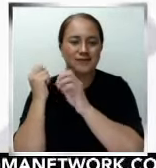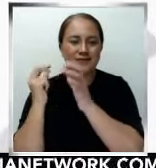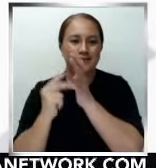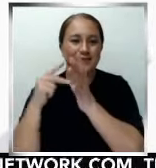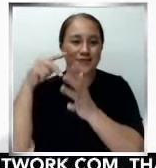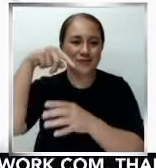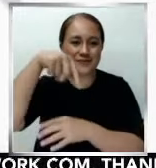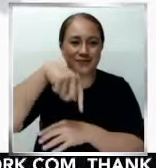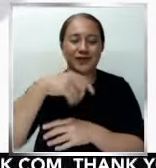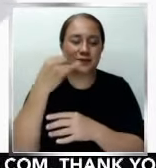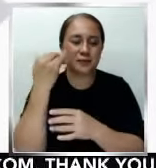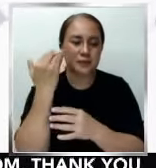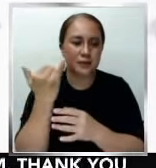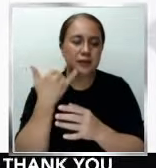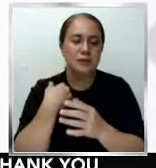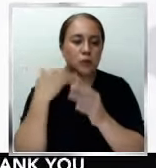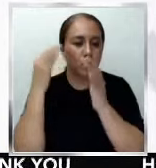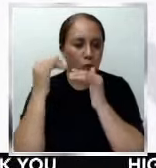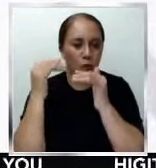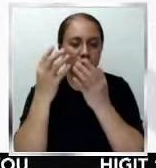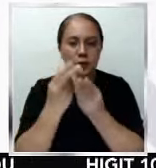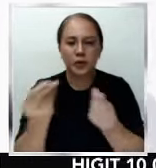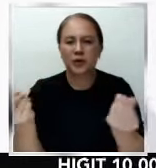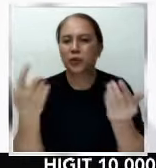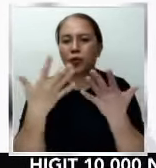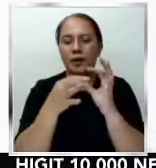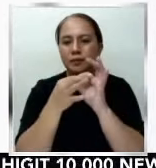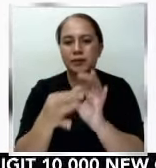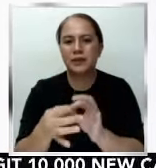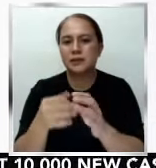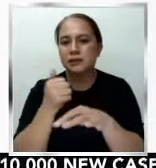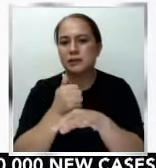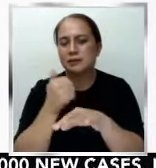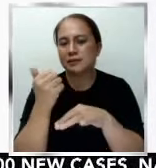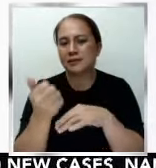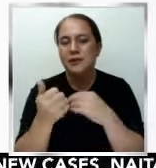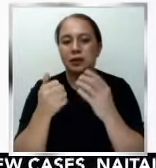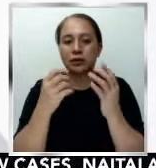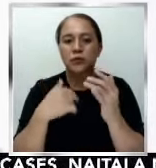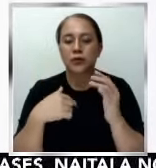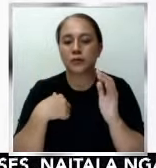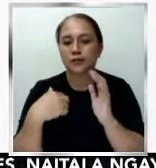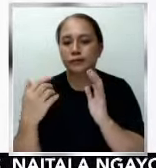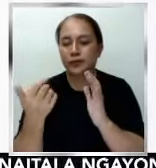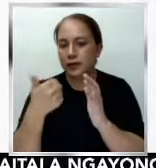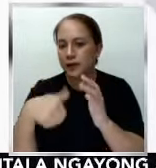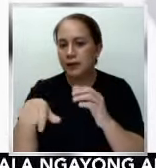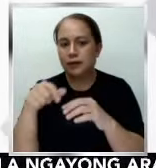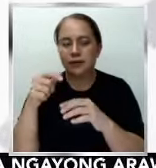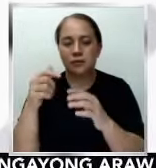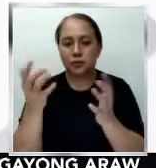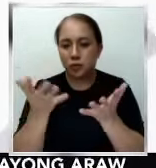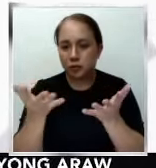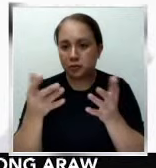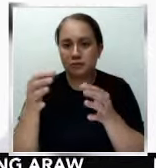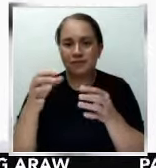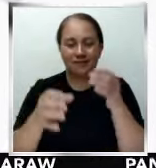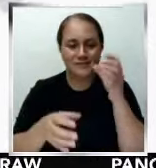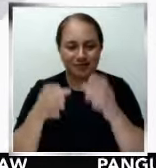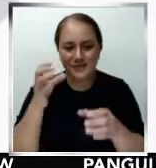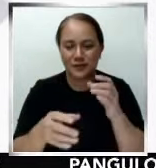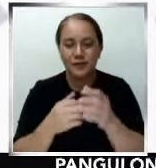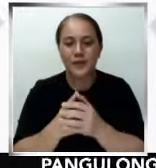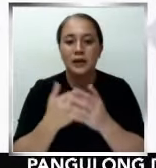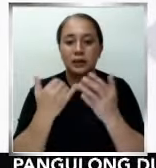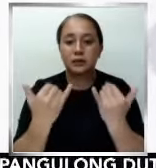na matutuldukan na ang mga walang basihang akusasyon na handa niyang harapin sa anumang korte. Pero sa ngayon, legal team na raw muna